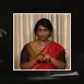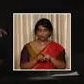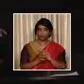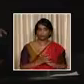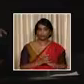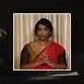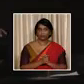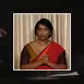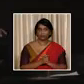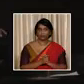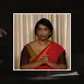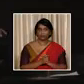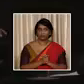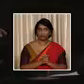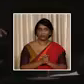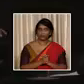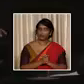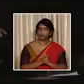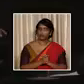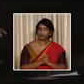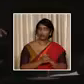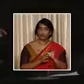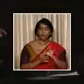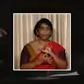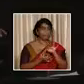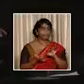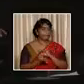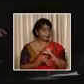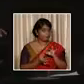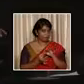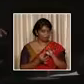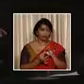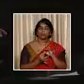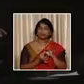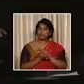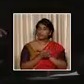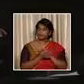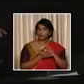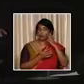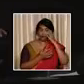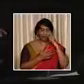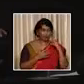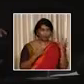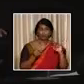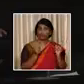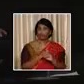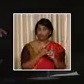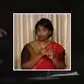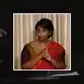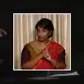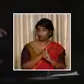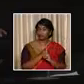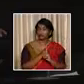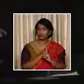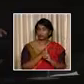ஜனநாயகம் ஆகியவற்றை விட்டு கொடுத்துவிட முடியாது என்பதற்கான நினைவூட்டல்களாக போரினால் பாதிக்கப்பட்ட கனேடிய தமிழர்களின் கதைகள்